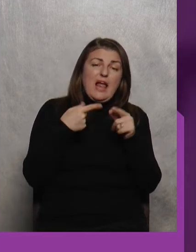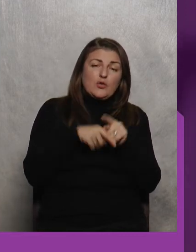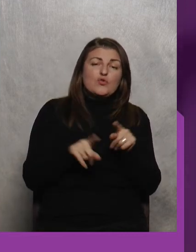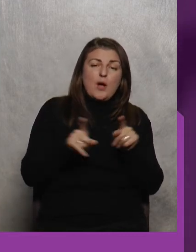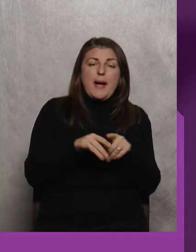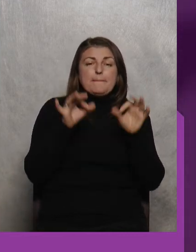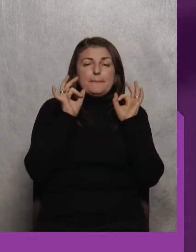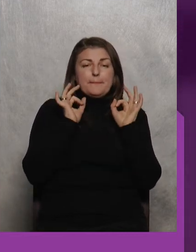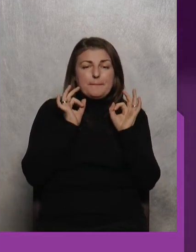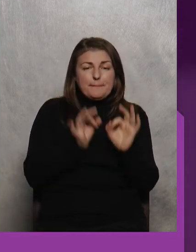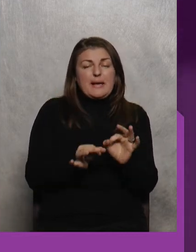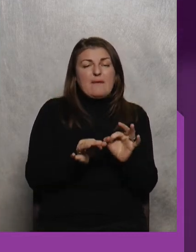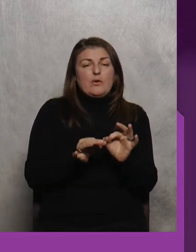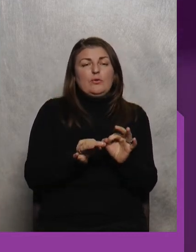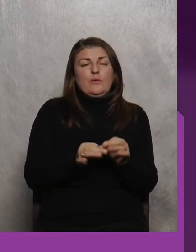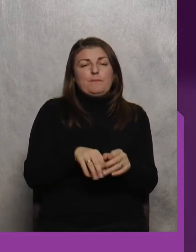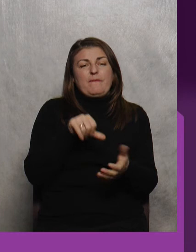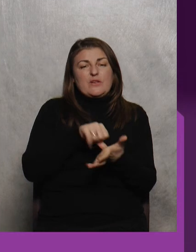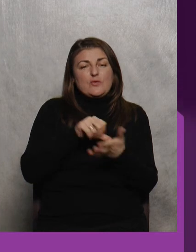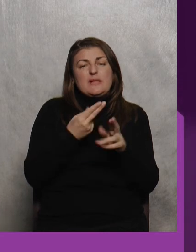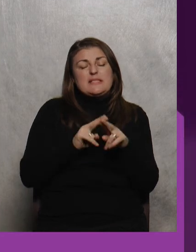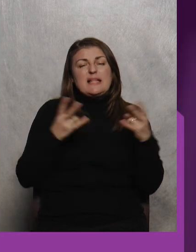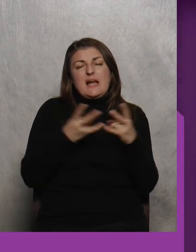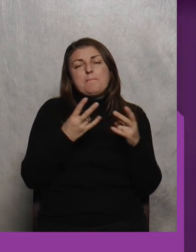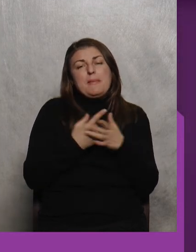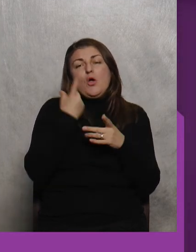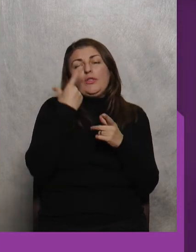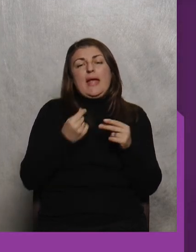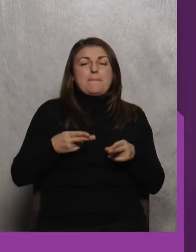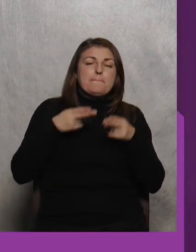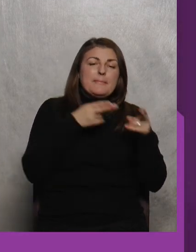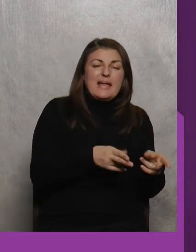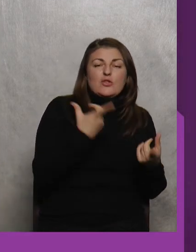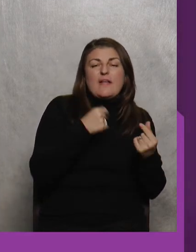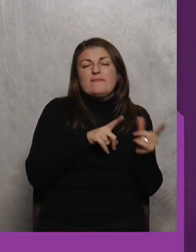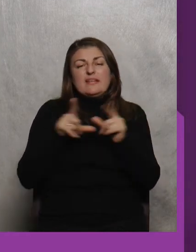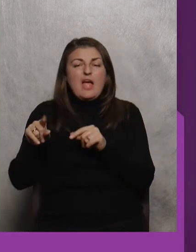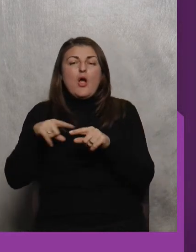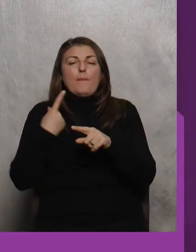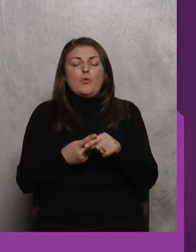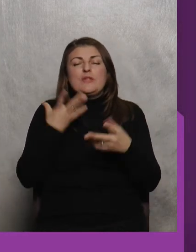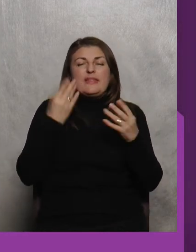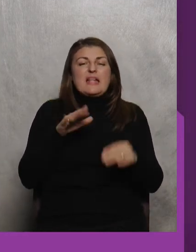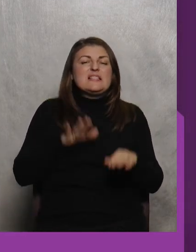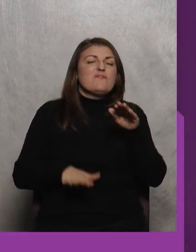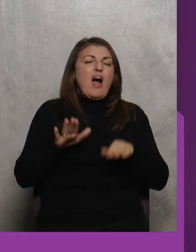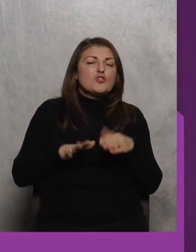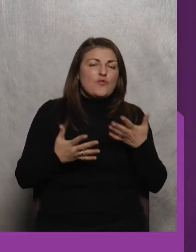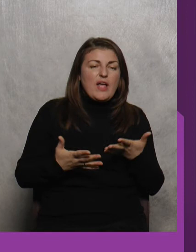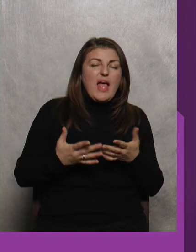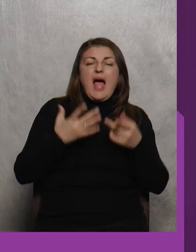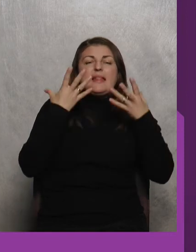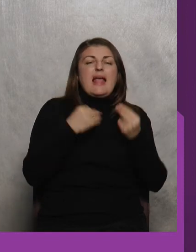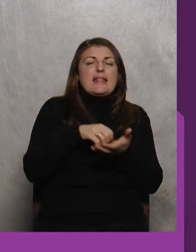щоб правильно виступити, це треба день приїзду, день від'їзду, плюс день зважування,